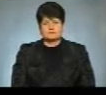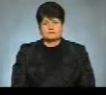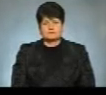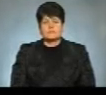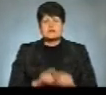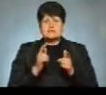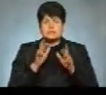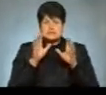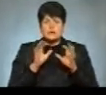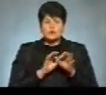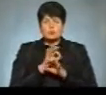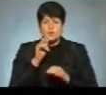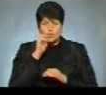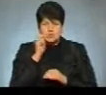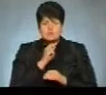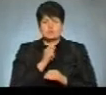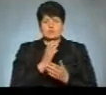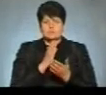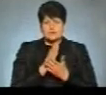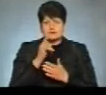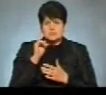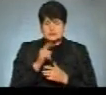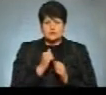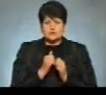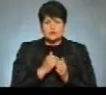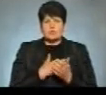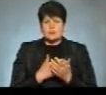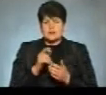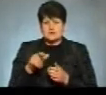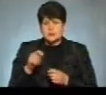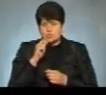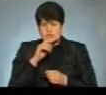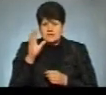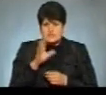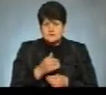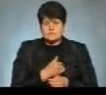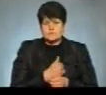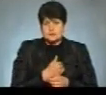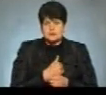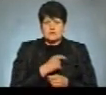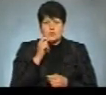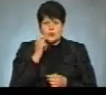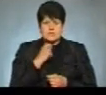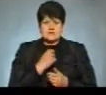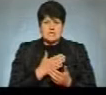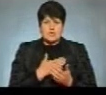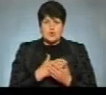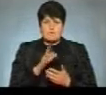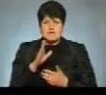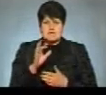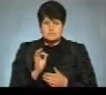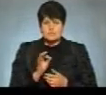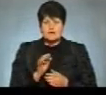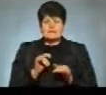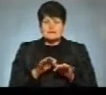Згідно із законопроектом, українською має володіти кожен громадянин України, а також усі претенденти на українське громадянство. Дія закону